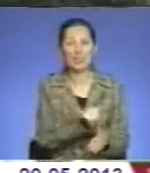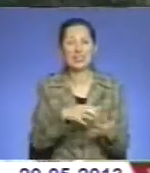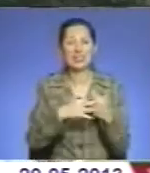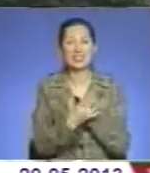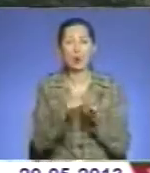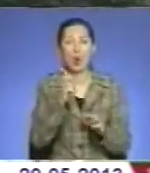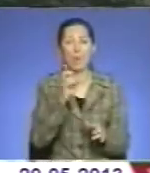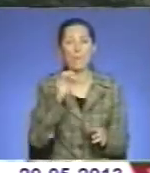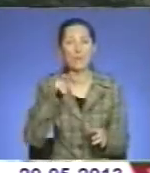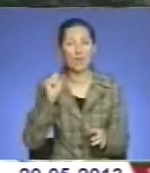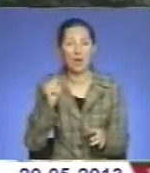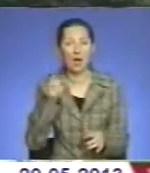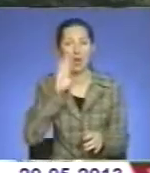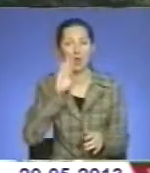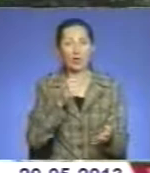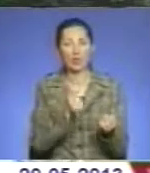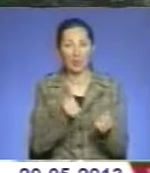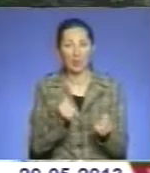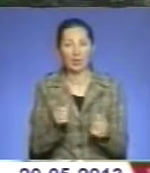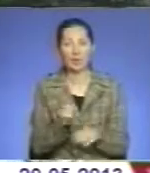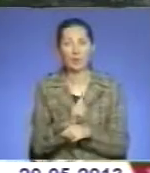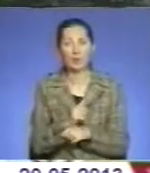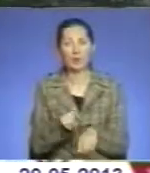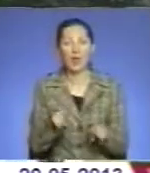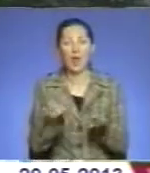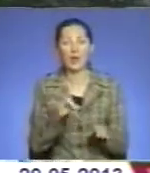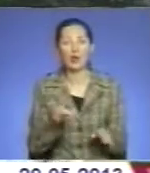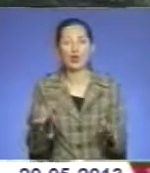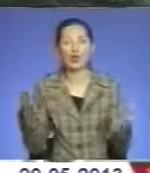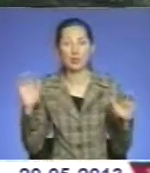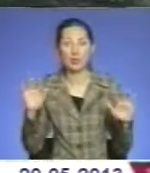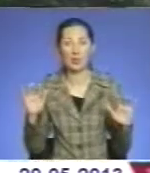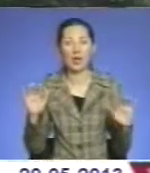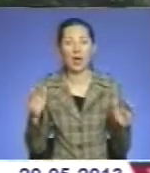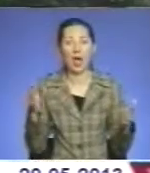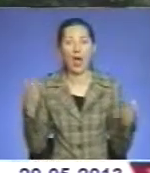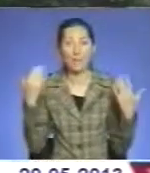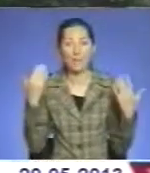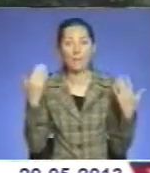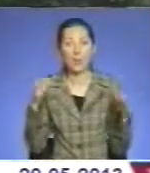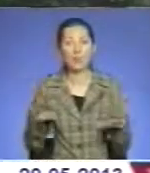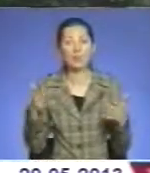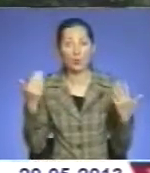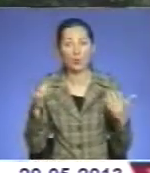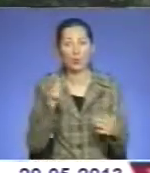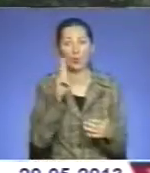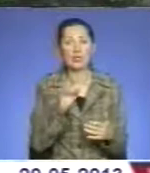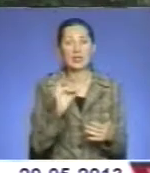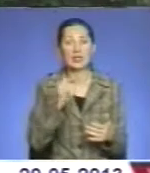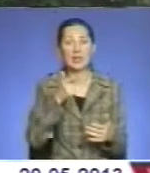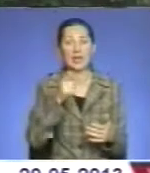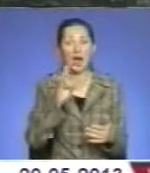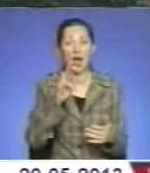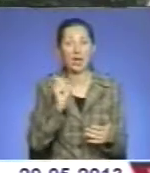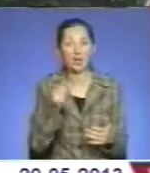Біла, водозабору Тернопільську та в районі стихійного місця відпочинку, так званого пляжу на Циганці, вода не відповідає нормативним значенням